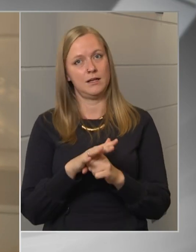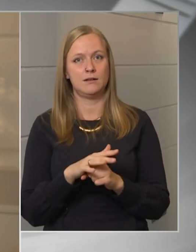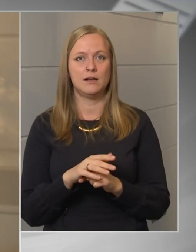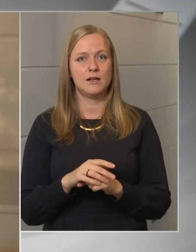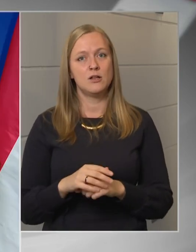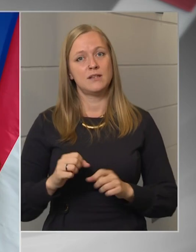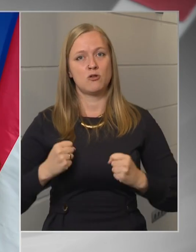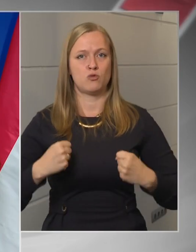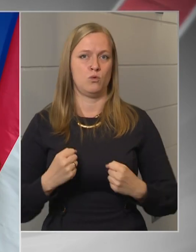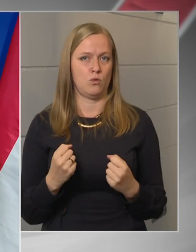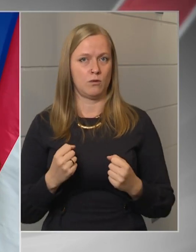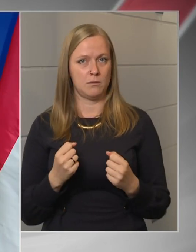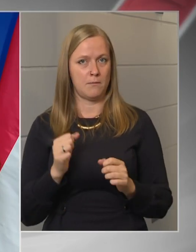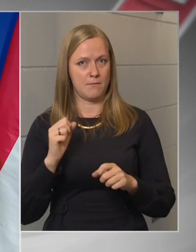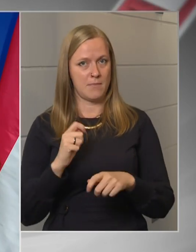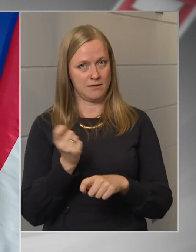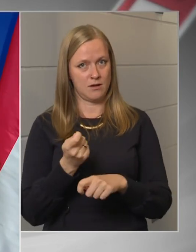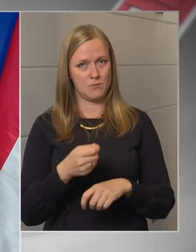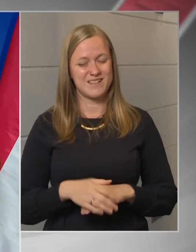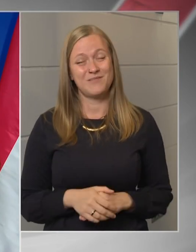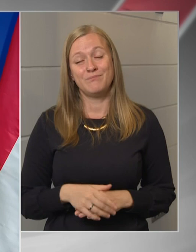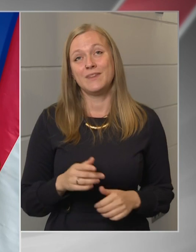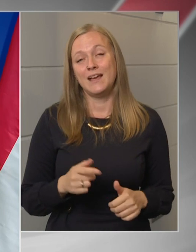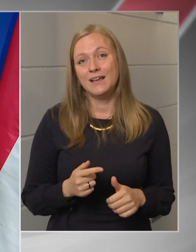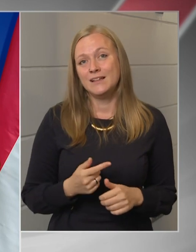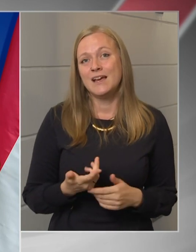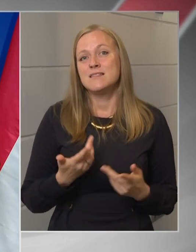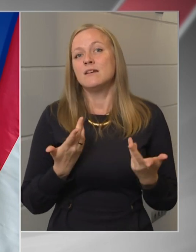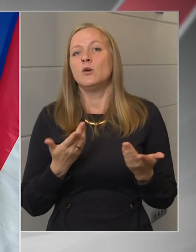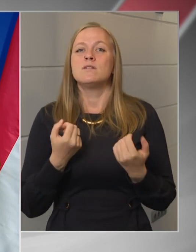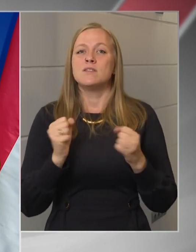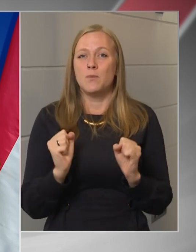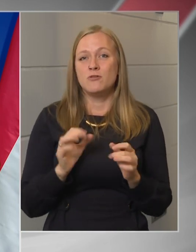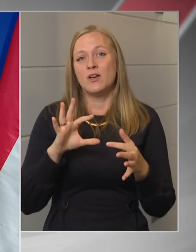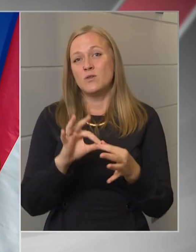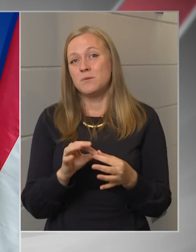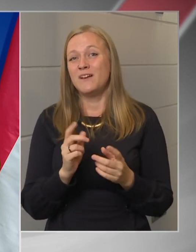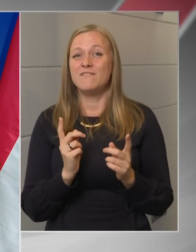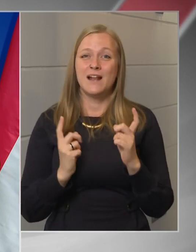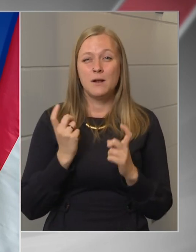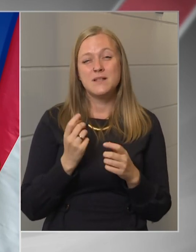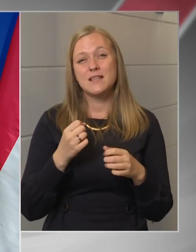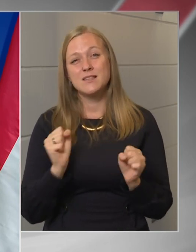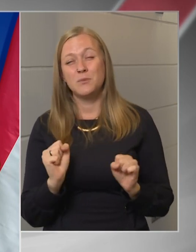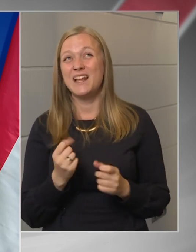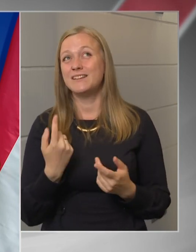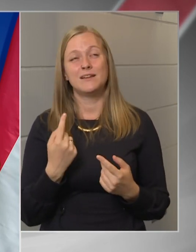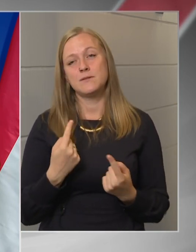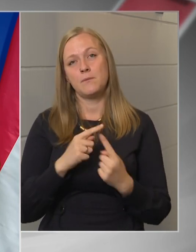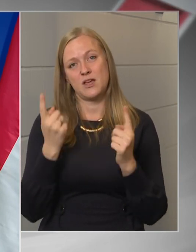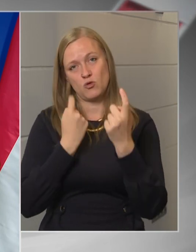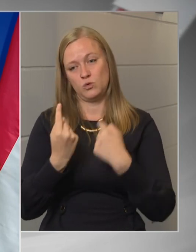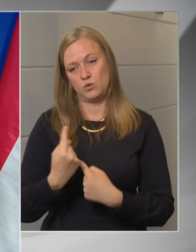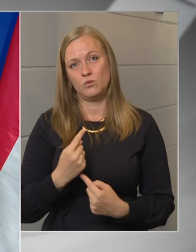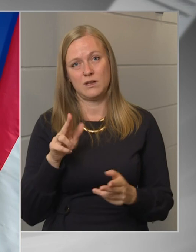számítani Magyarországon? Az egyik, hogy az a véleménylet, a szabadságnak körébe tartszik, vagy sem ebben kedélyes egyetemértés van közöttünk,